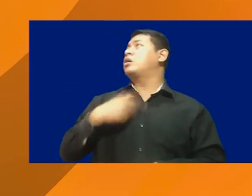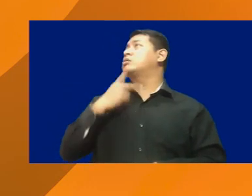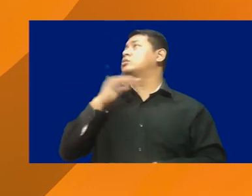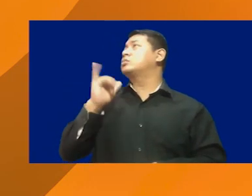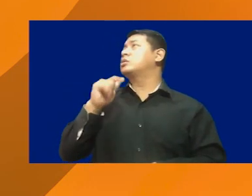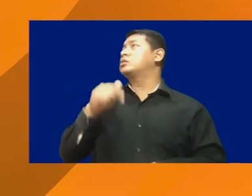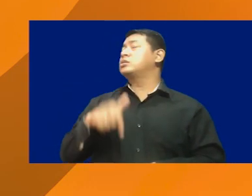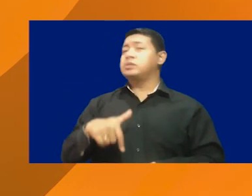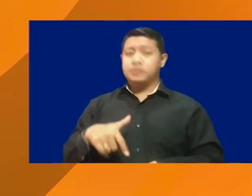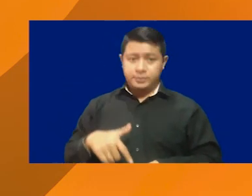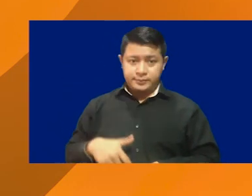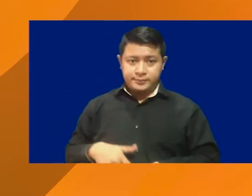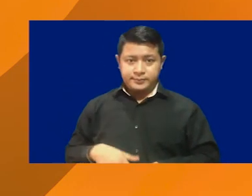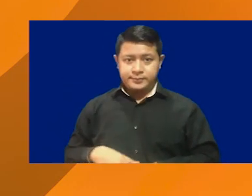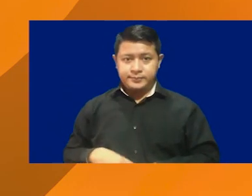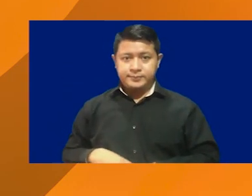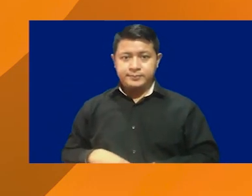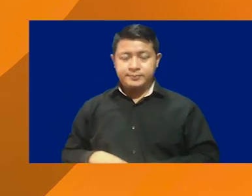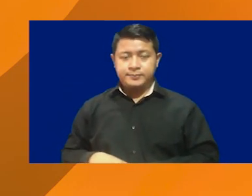ya.